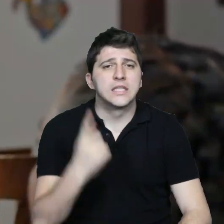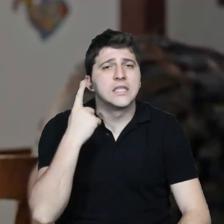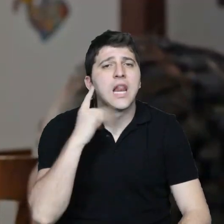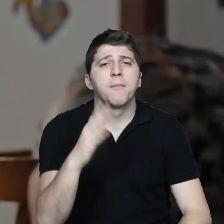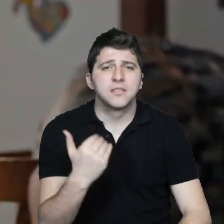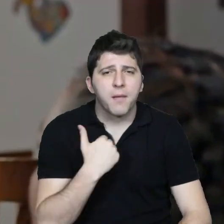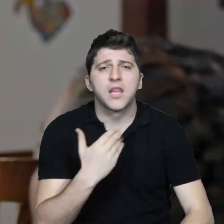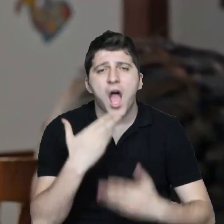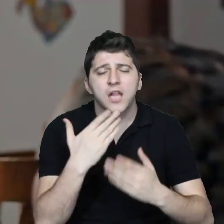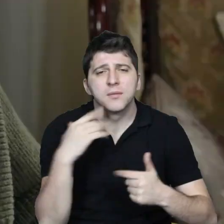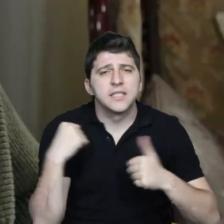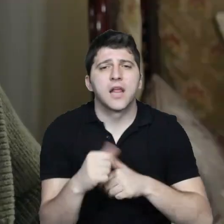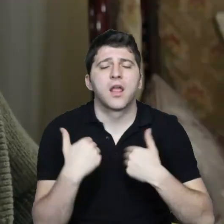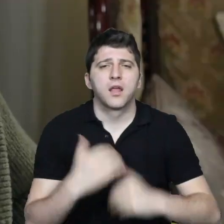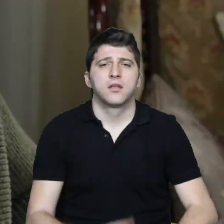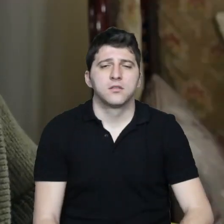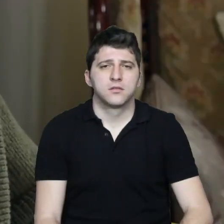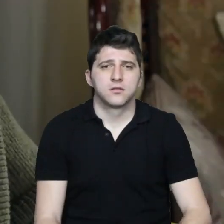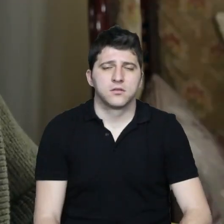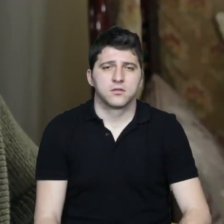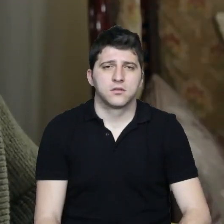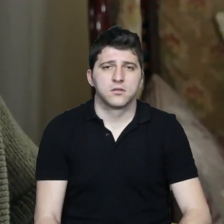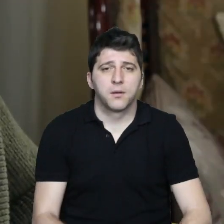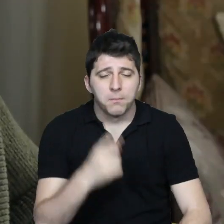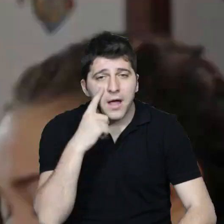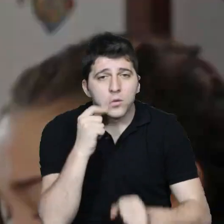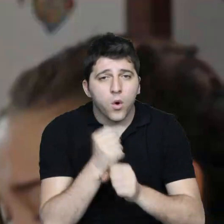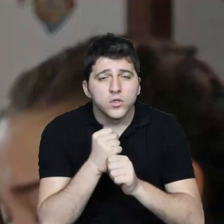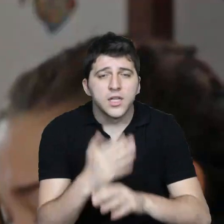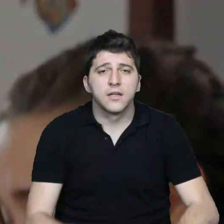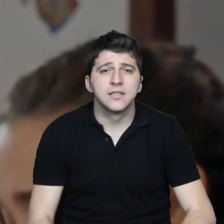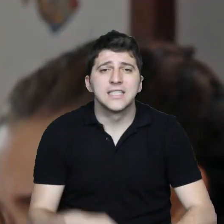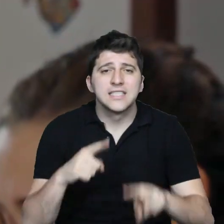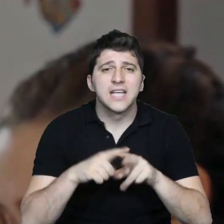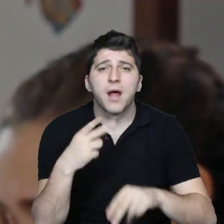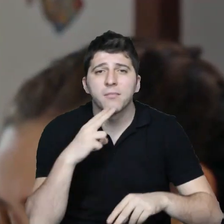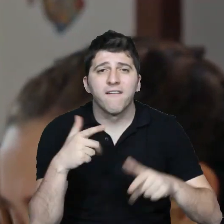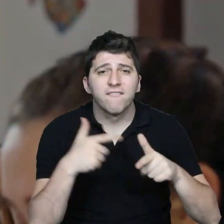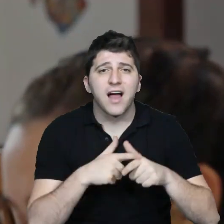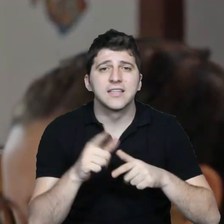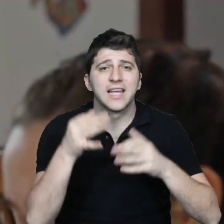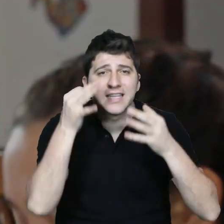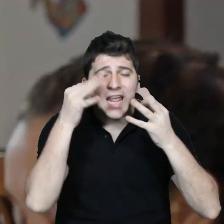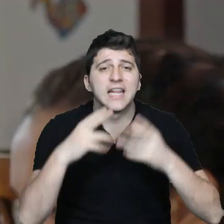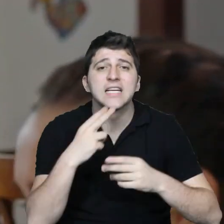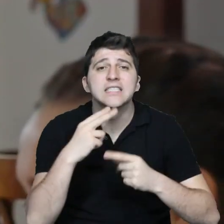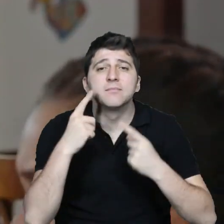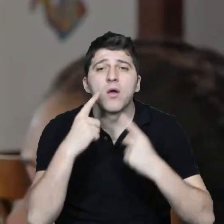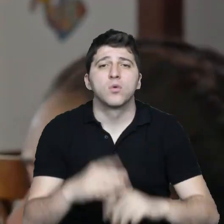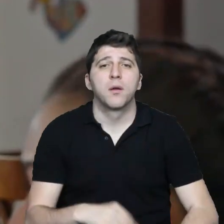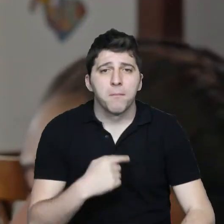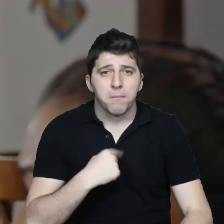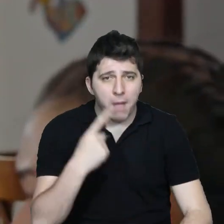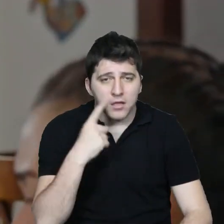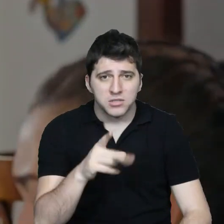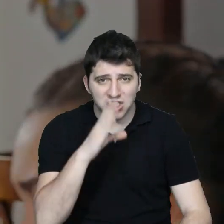Dinlemezsen ben de anlatırım yine de. Bak Gökçe, Kezban abla Fadiye gelinlik kız bakıyordu. Baktım